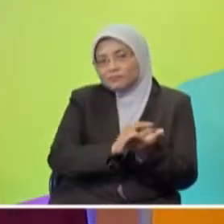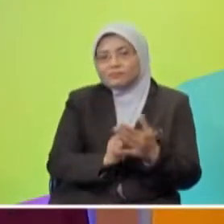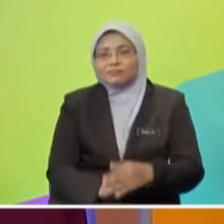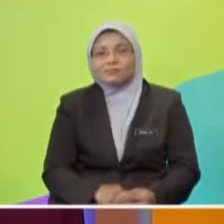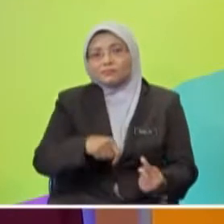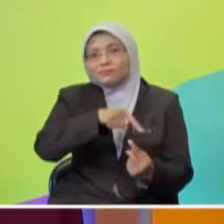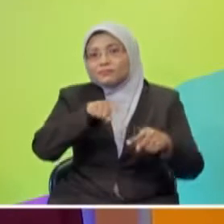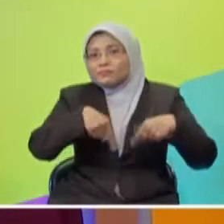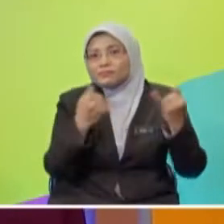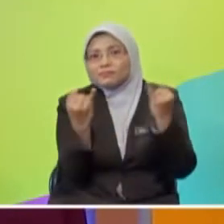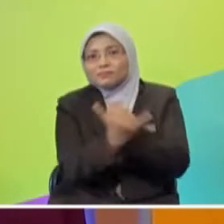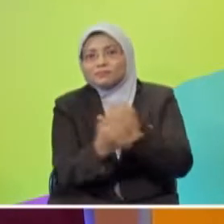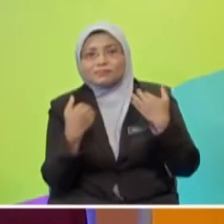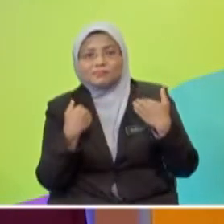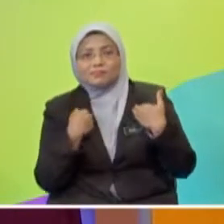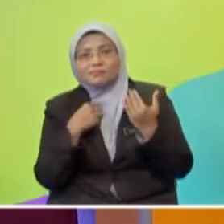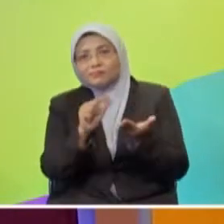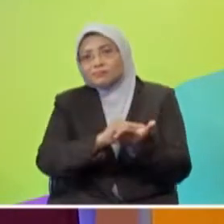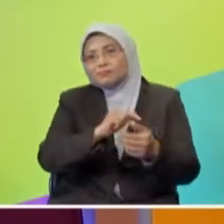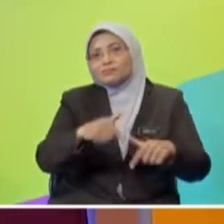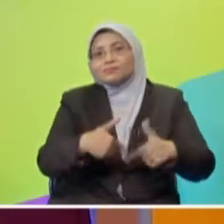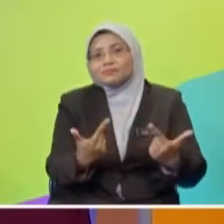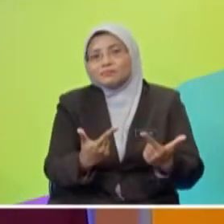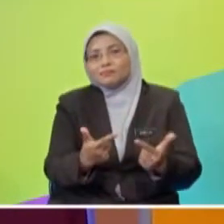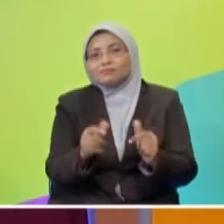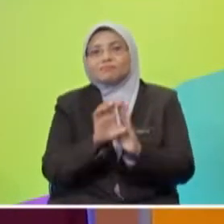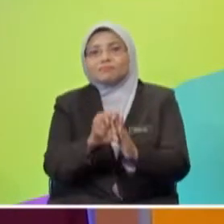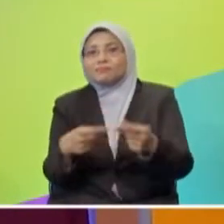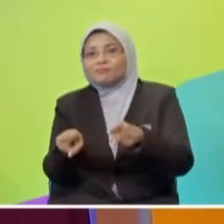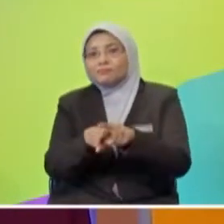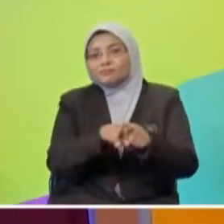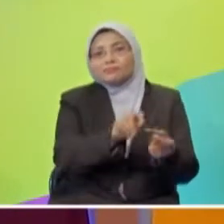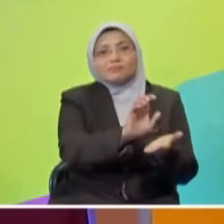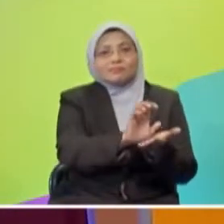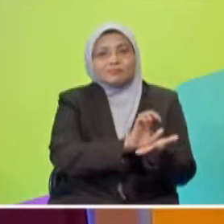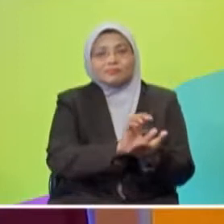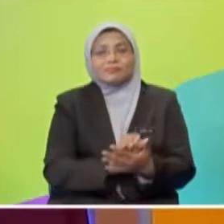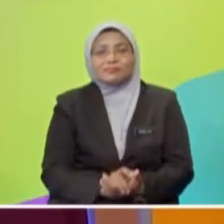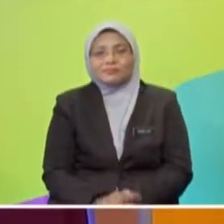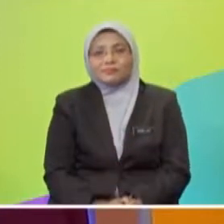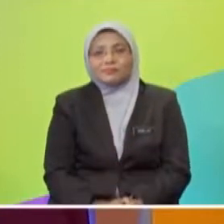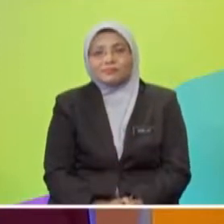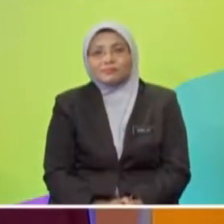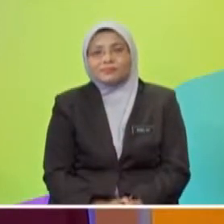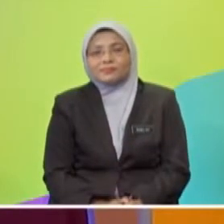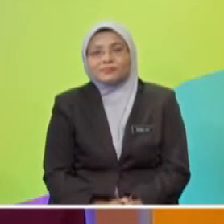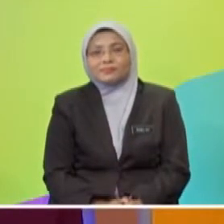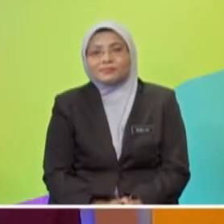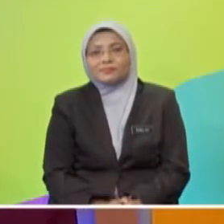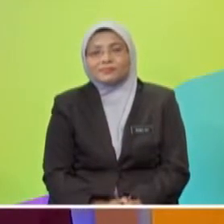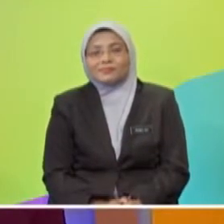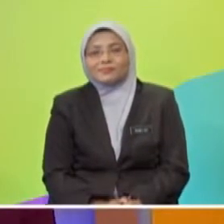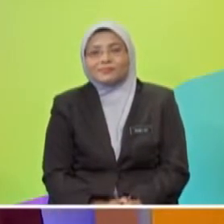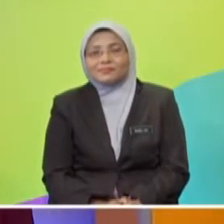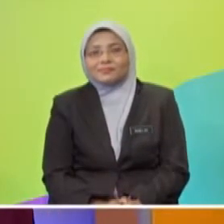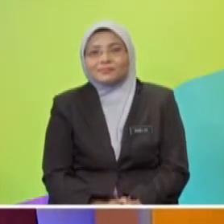amcam macam Elon itulah Iya itu maksudnya kemudian udah beda rupanya sangat sampai